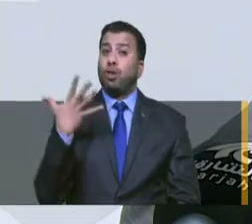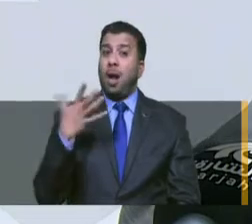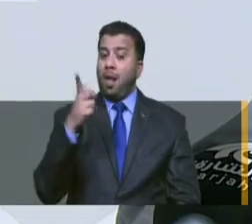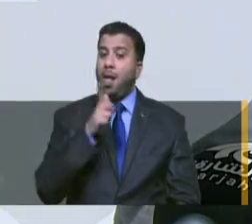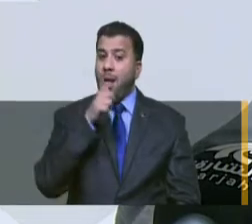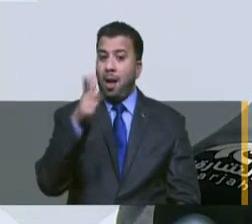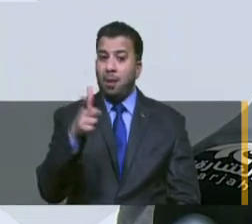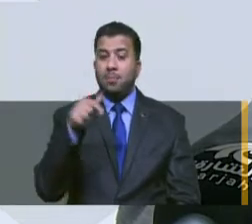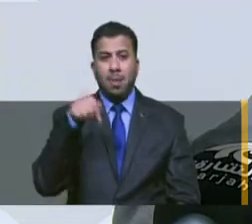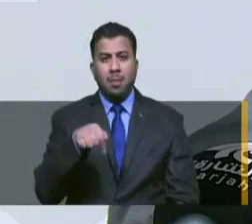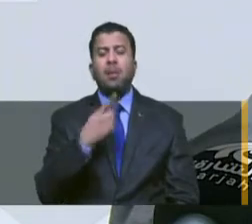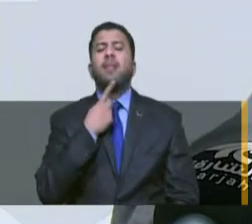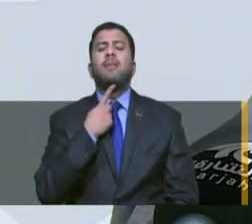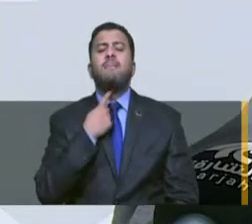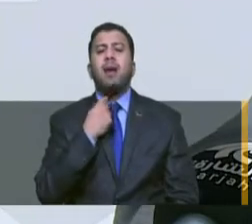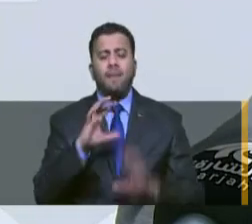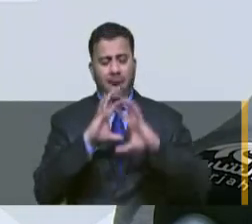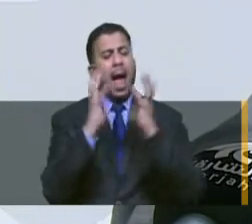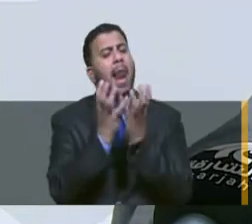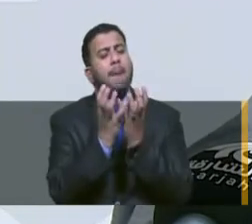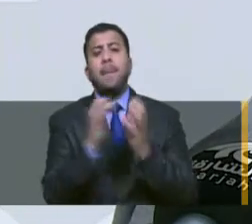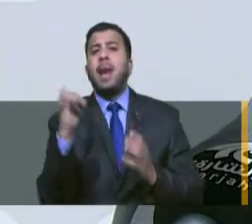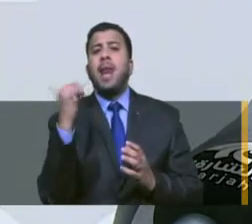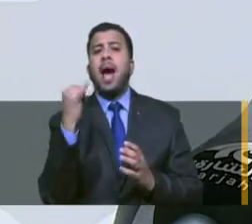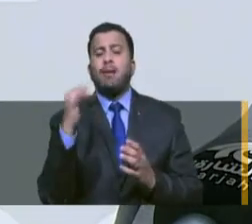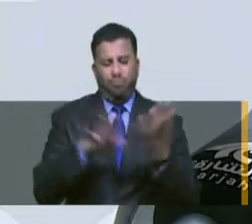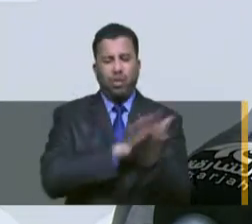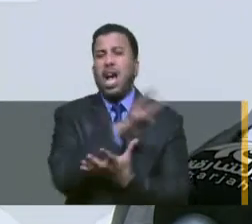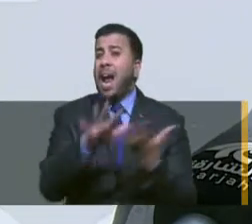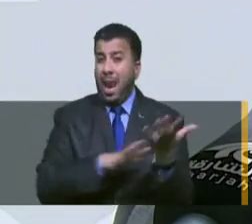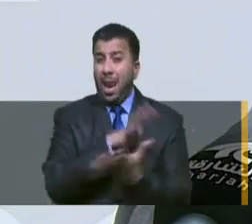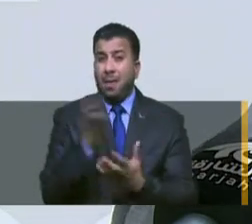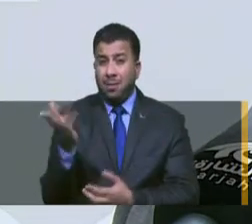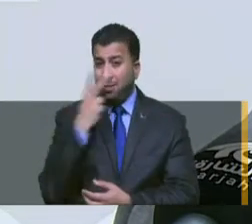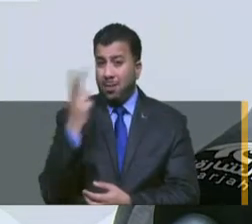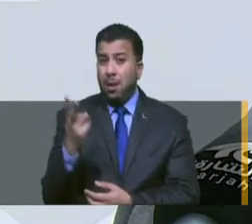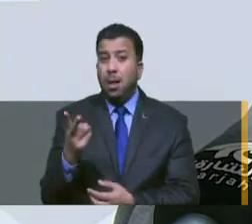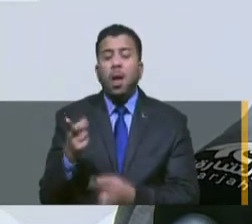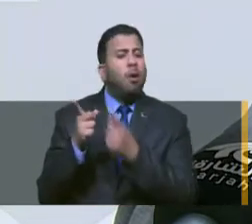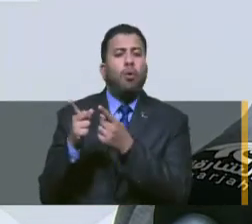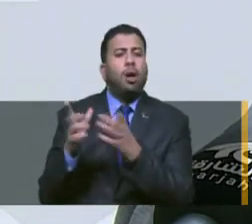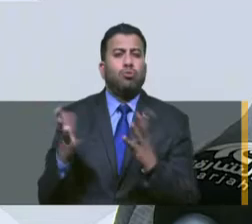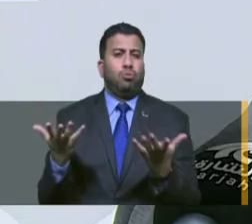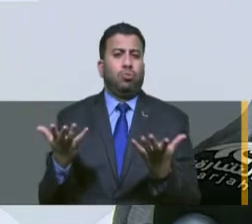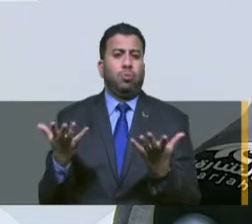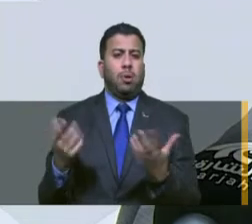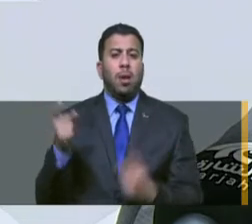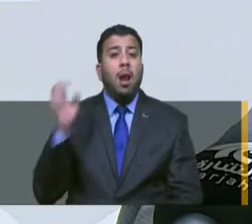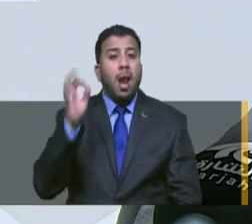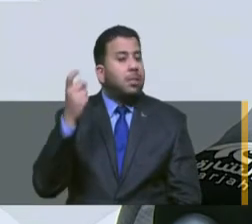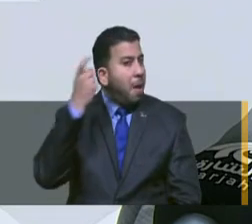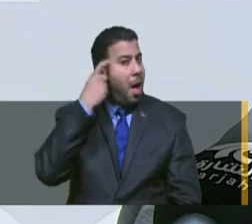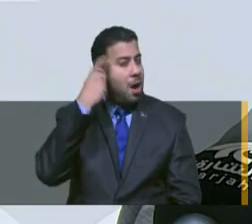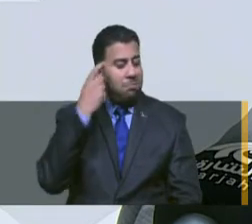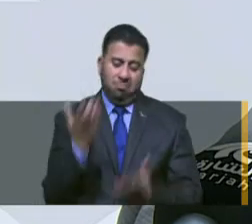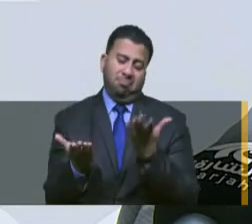هذا العالم العربي بالذات يعني المضطرب يكون هناك شيء من العقلانية